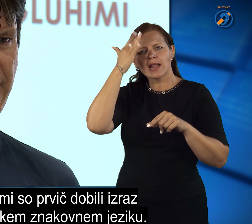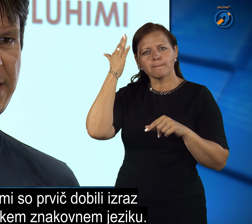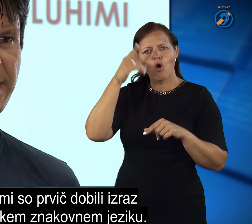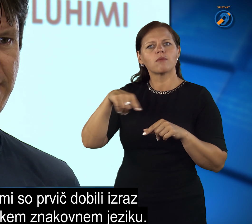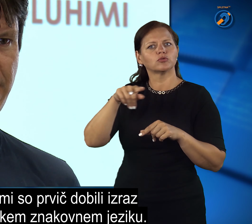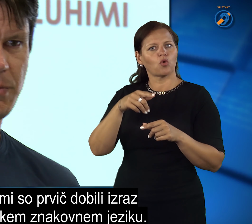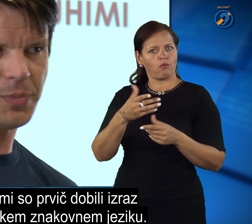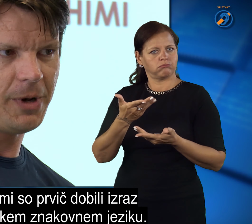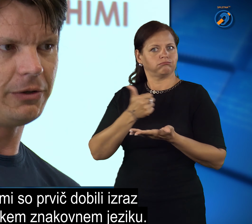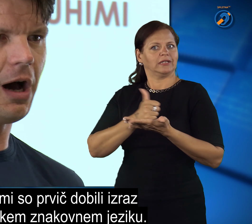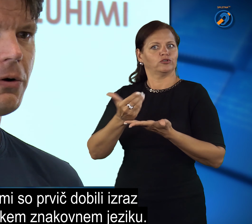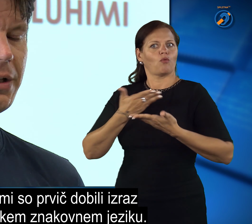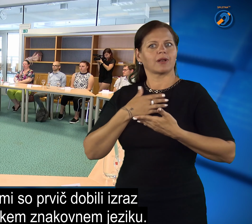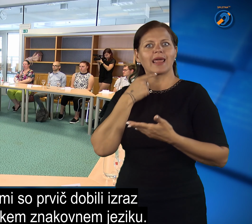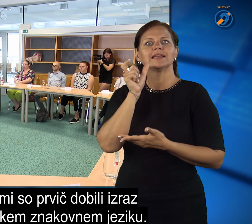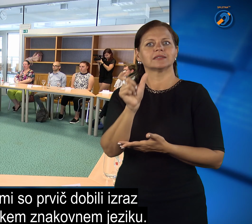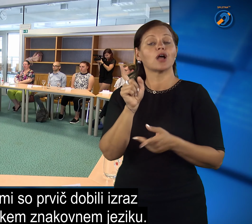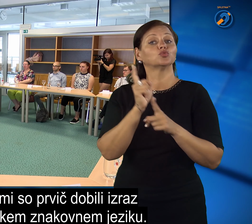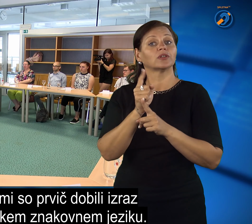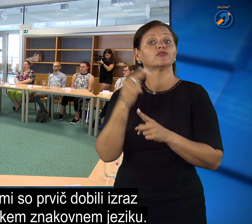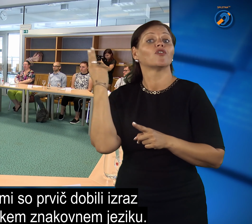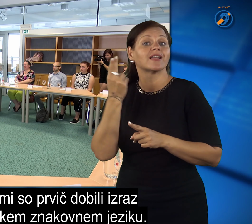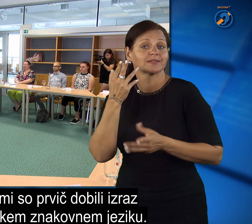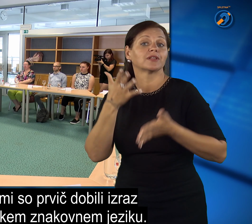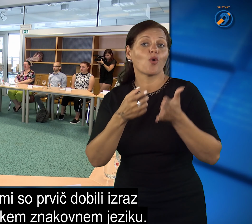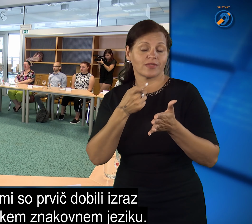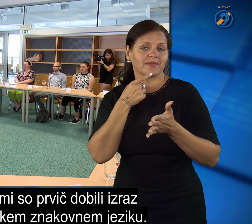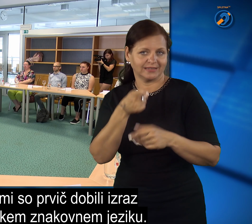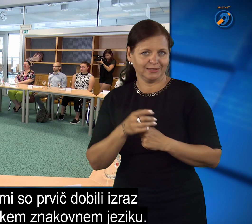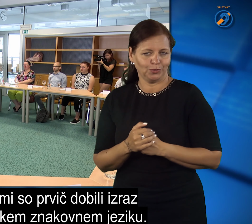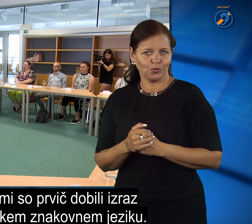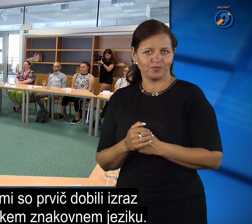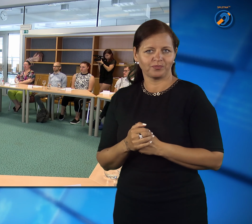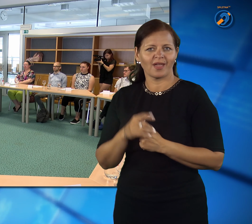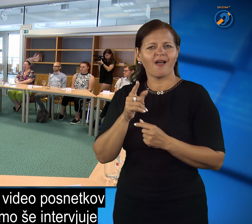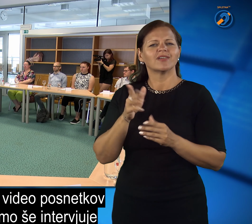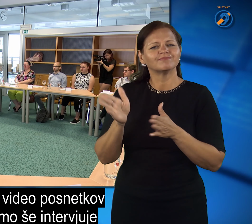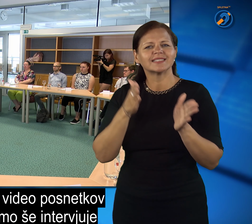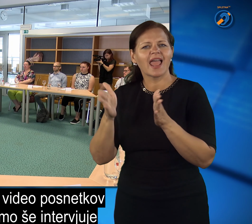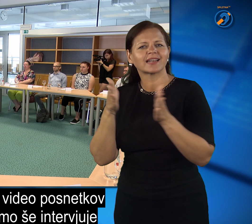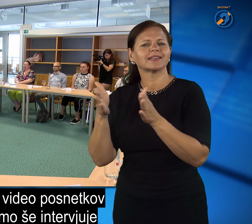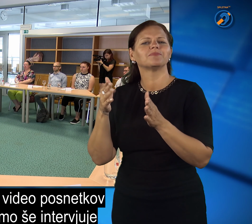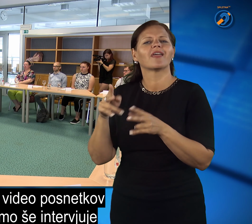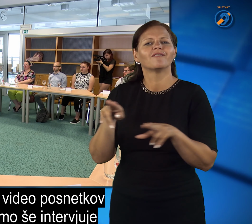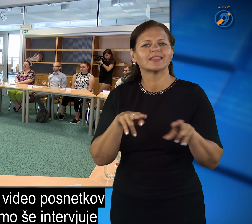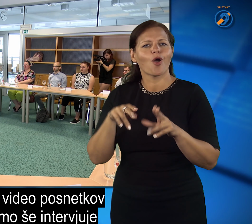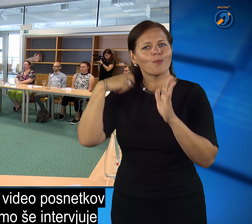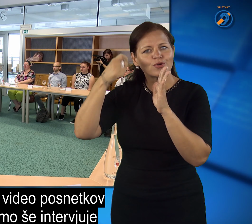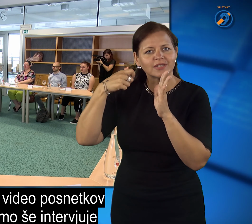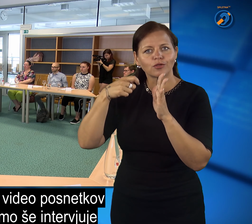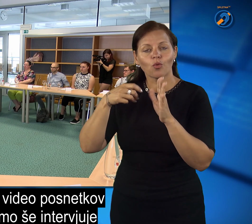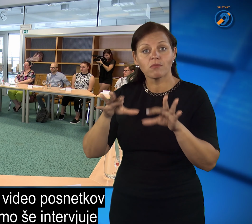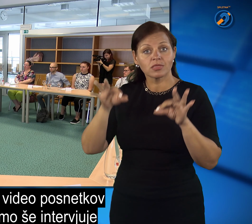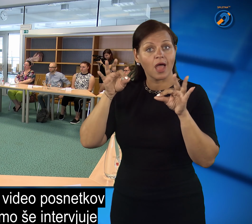Nekateri pojmi so prvič dobili izraz tudi v slovenskem znakovnem jeziku. V seriji videoposnetkov najdemo